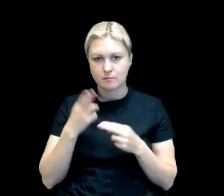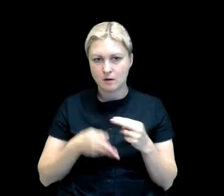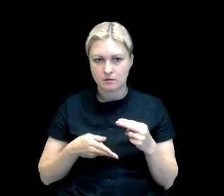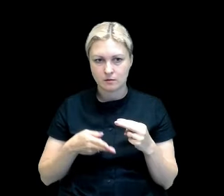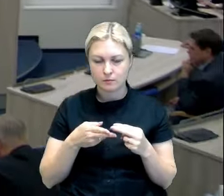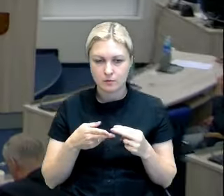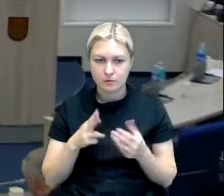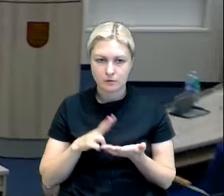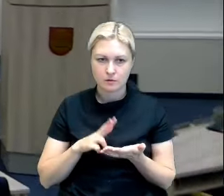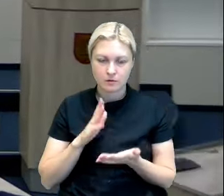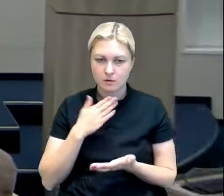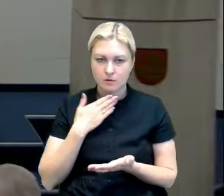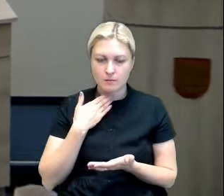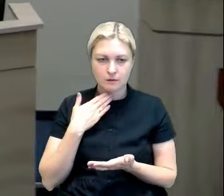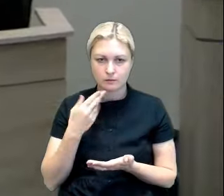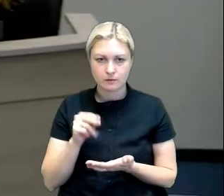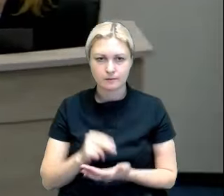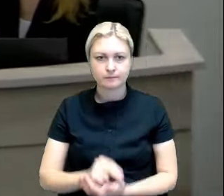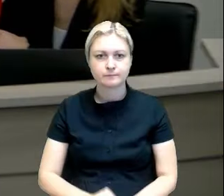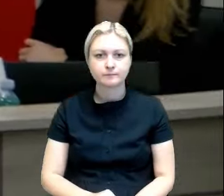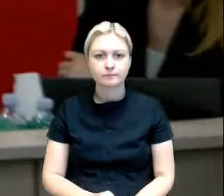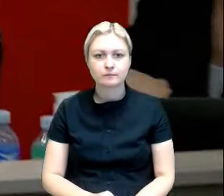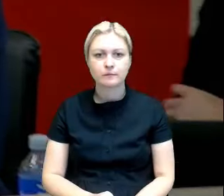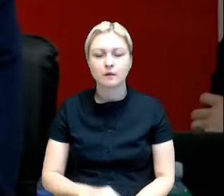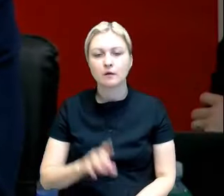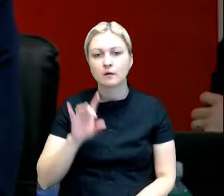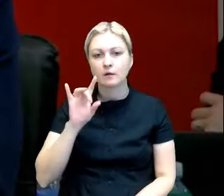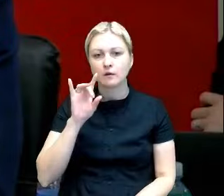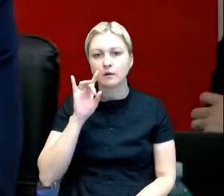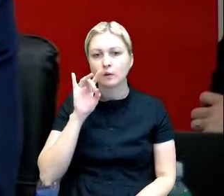ačiū dėkoju vytautas grbliauskas